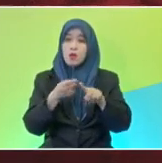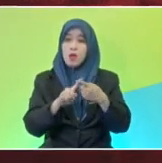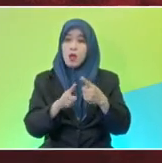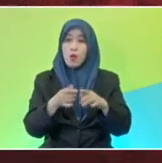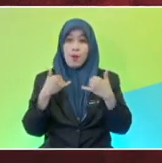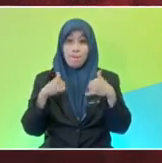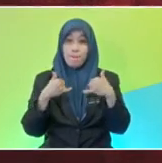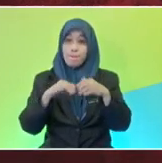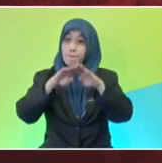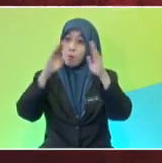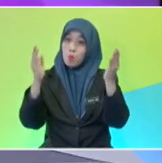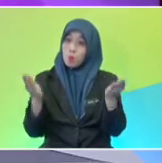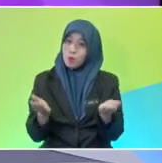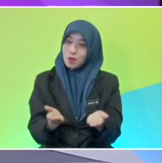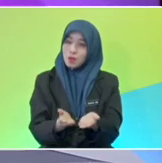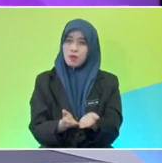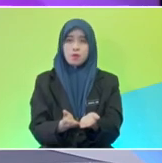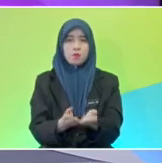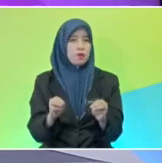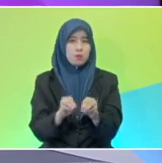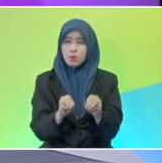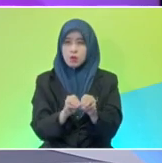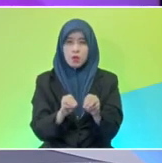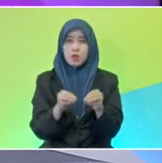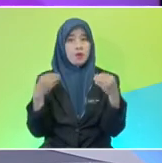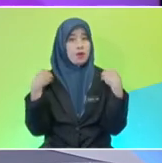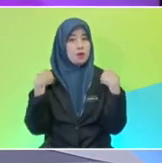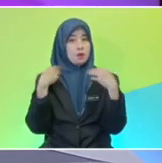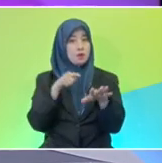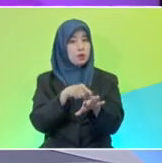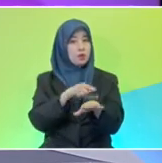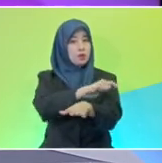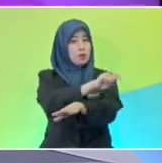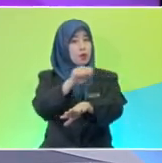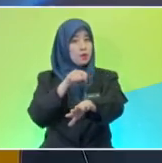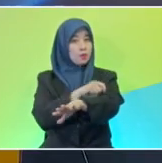Ada main bola kan. Macam-macam dekat taman permainan tu yang kita boleh